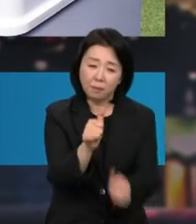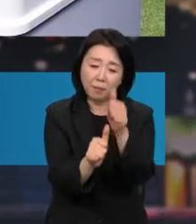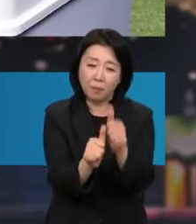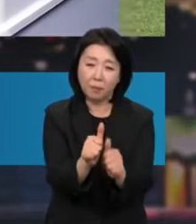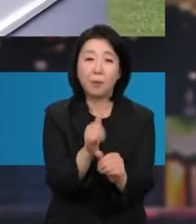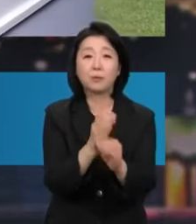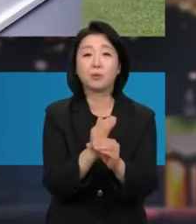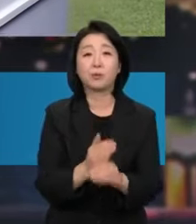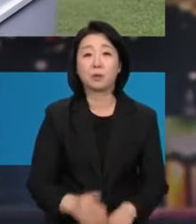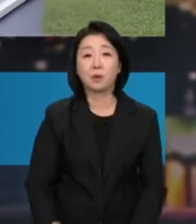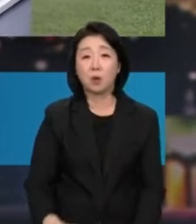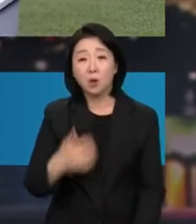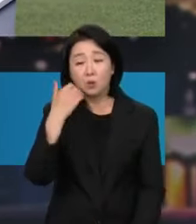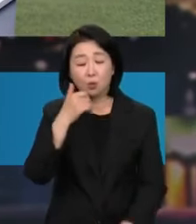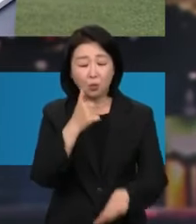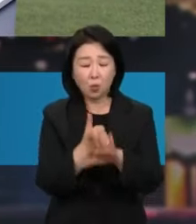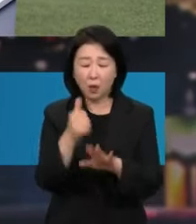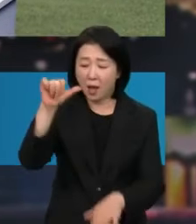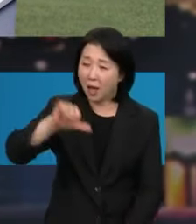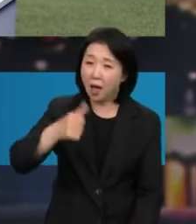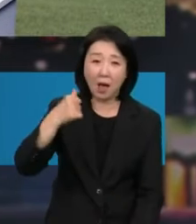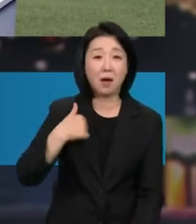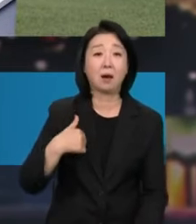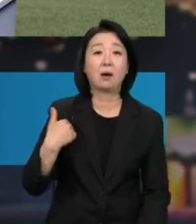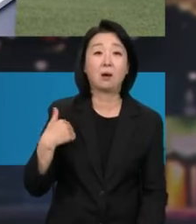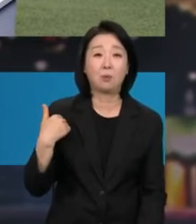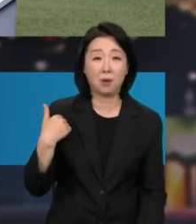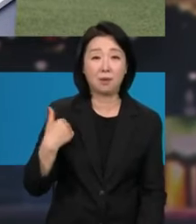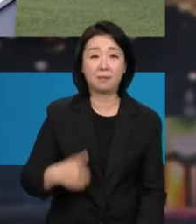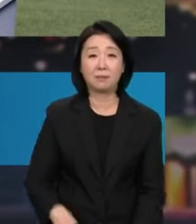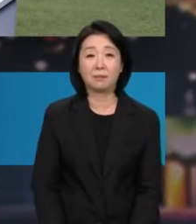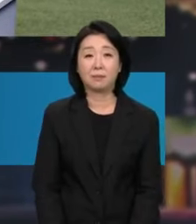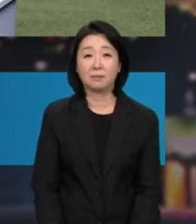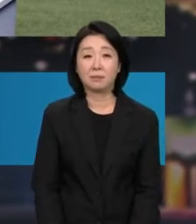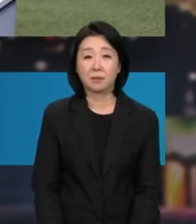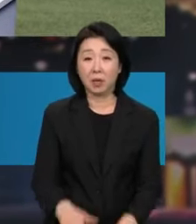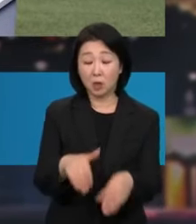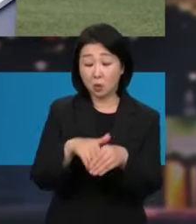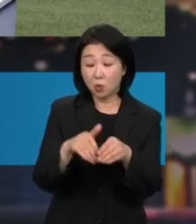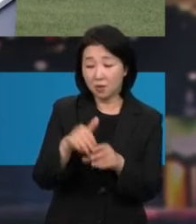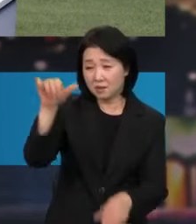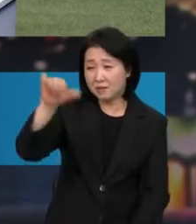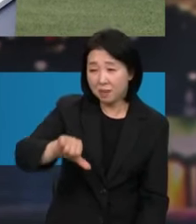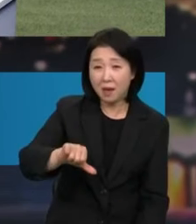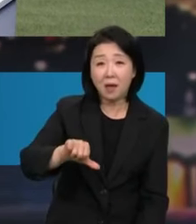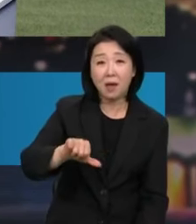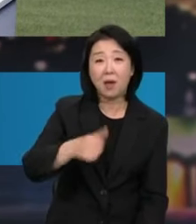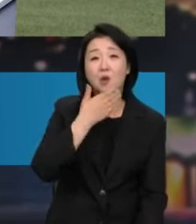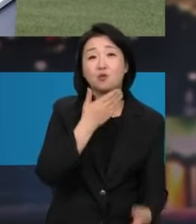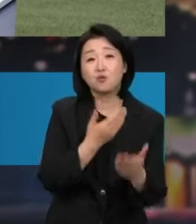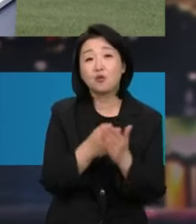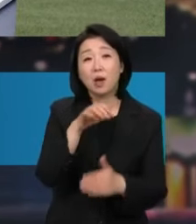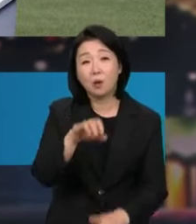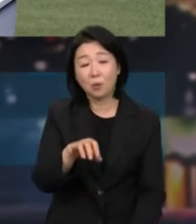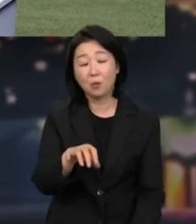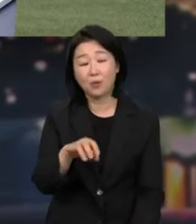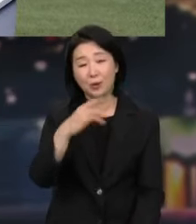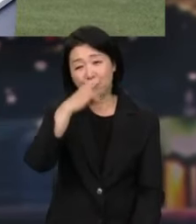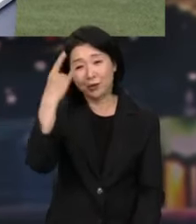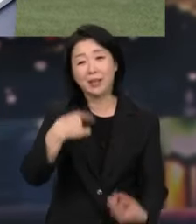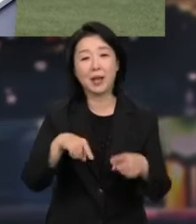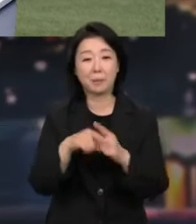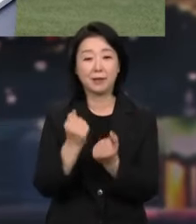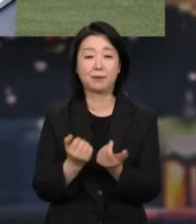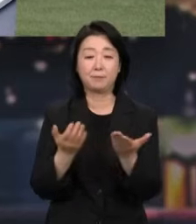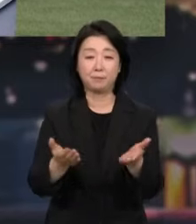있습니다. 누구도 결과를 쉽게 장담할 수 없는 상태인데요. 총선의 승패를 가를 핵심 승부처, 유정화 기자가